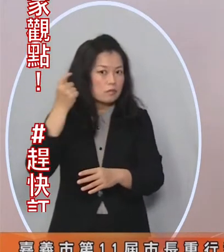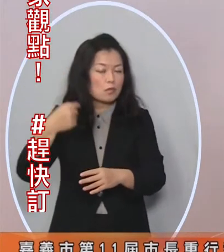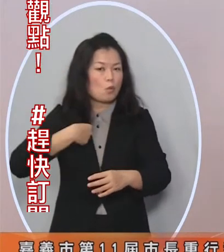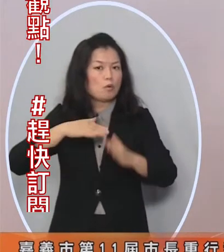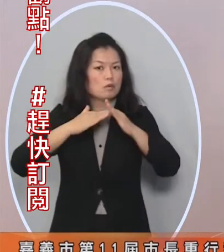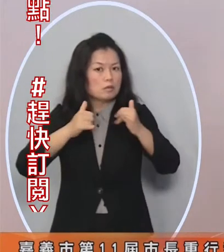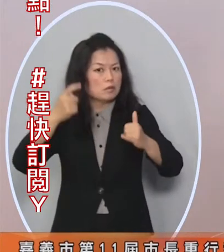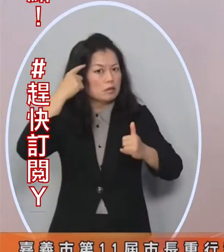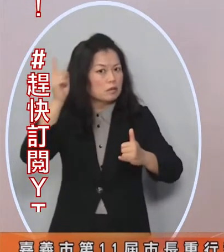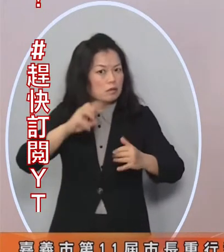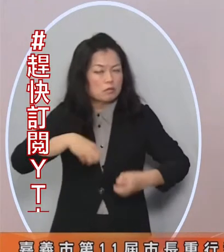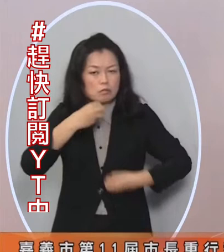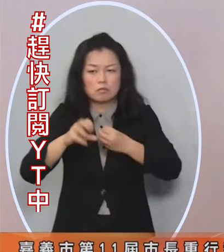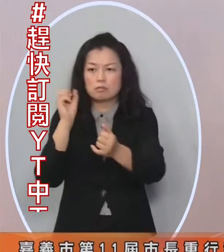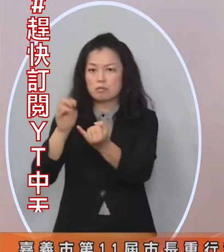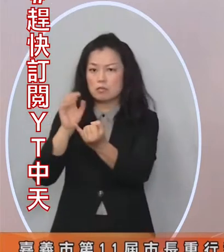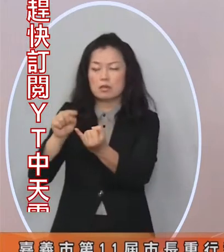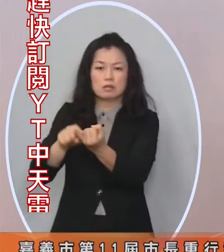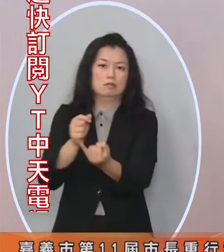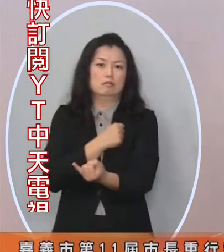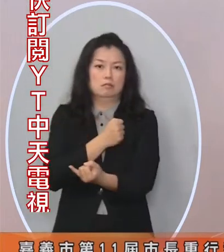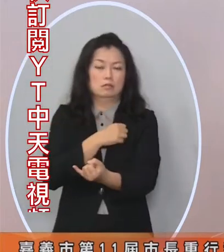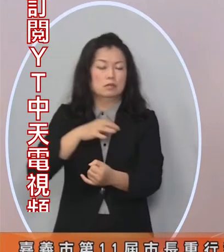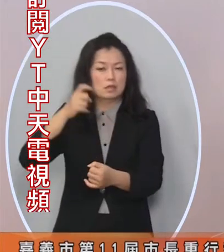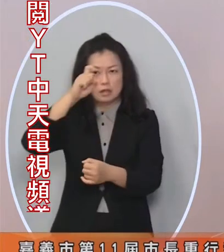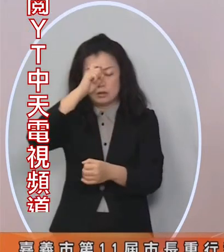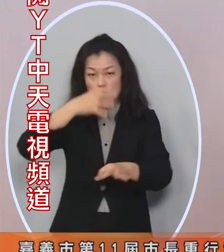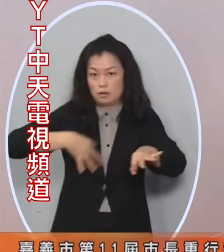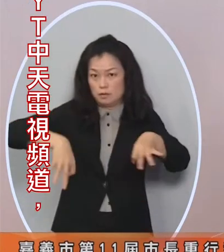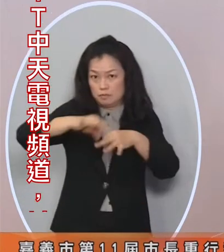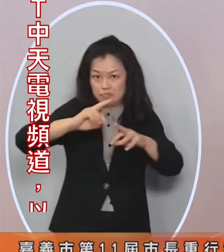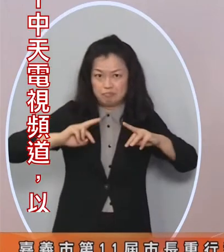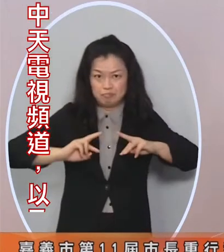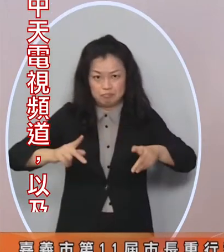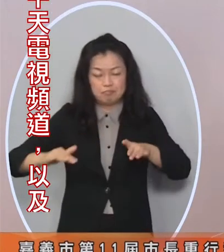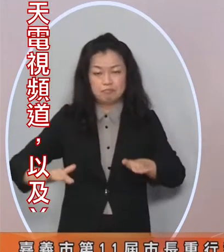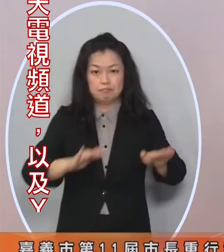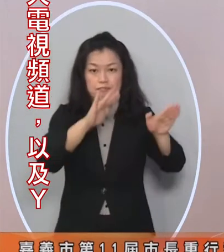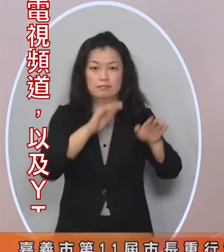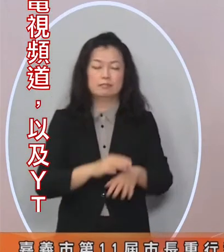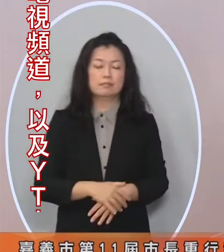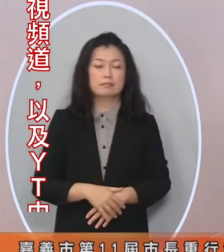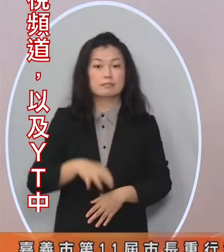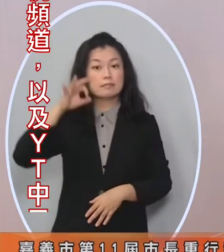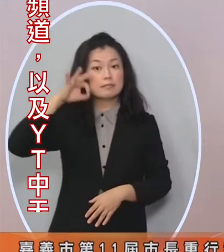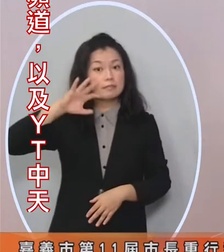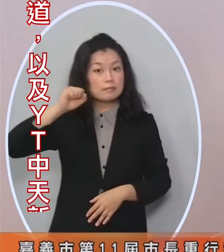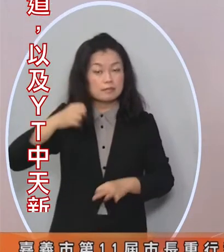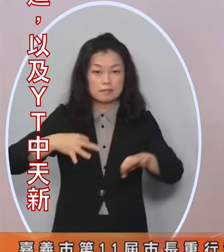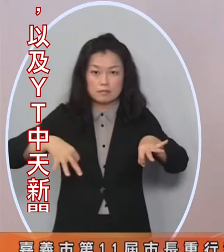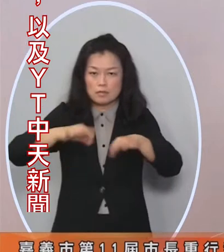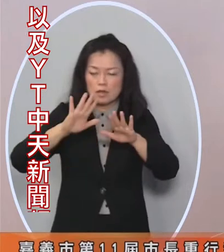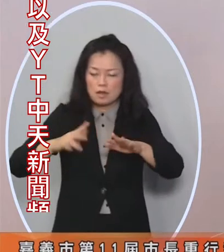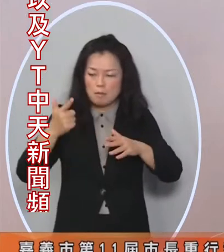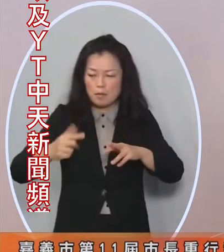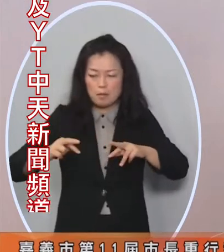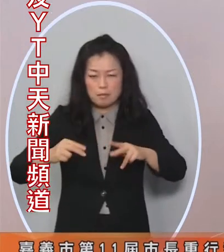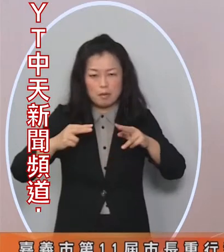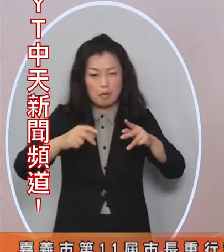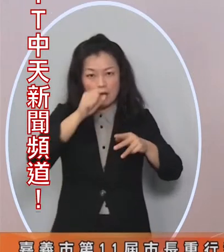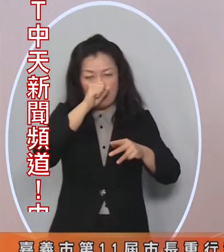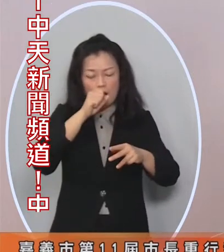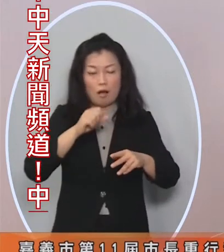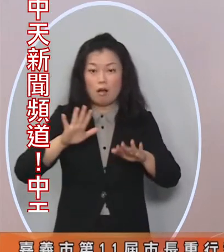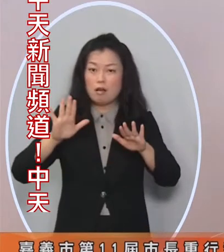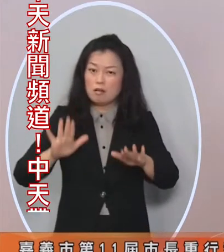经济再做好。然后党内同志告诉我，嘉义的经济正逐渐在复苏，难道我看不出